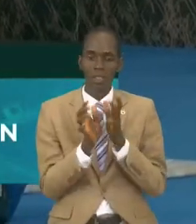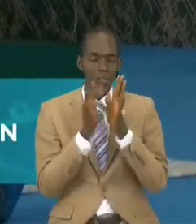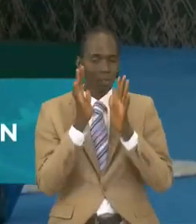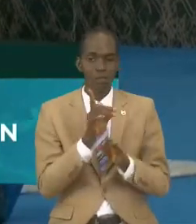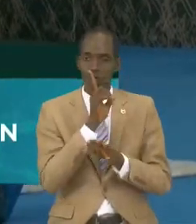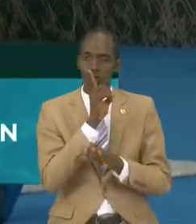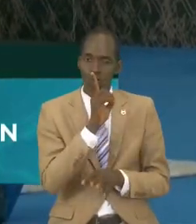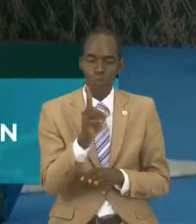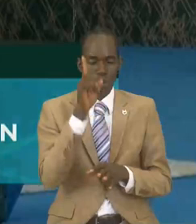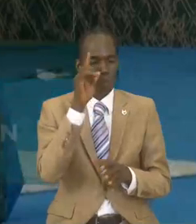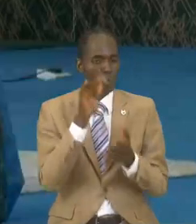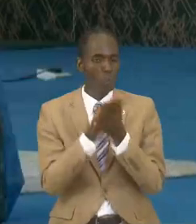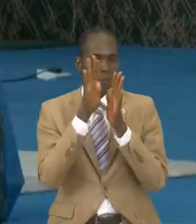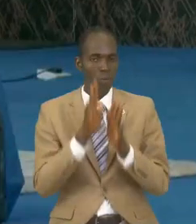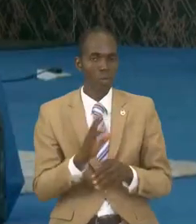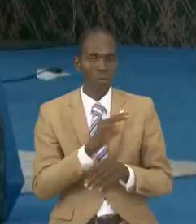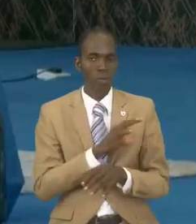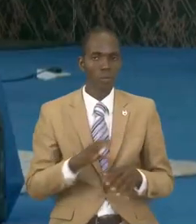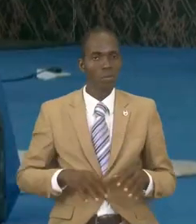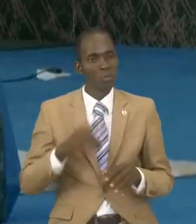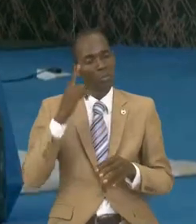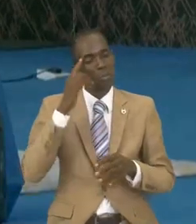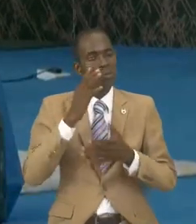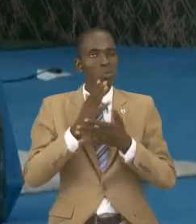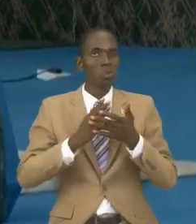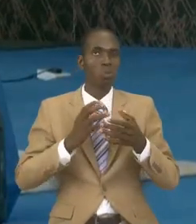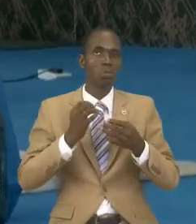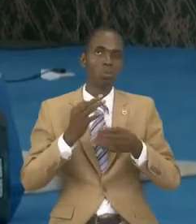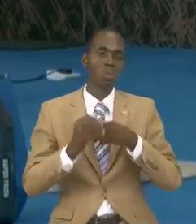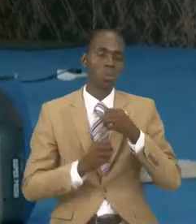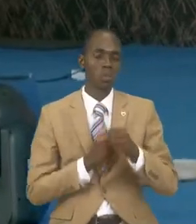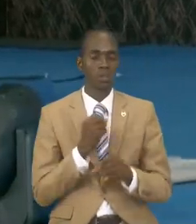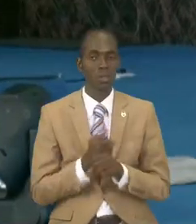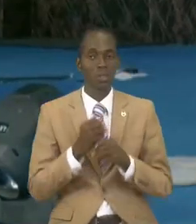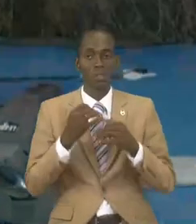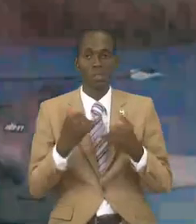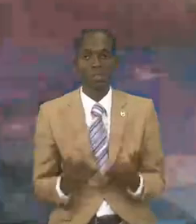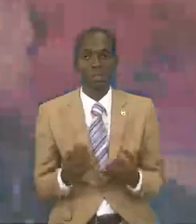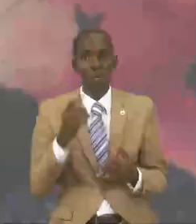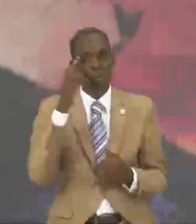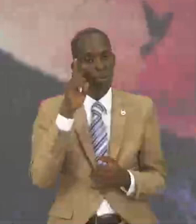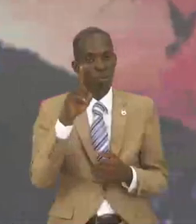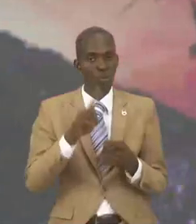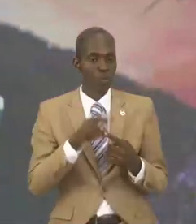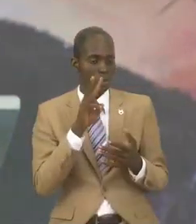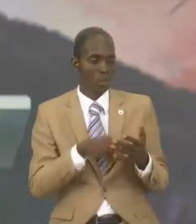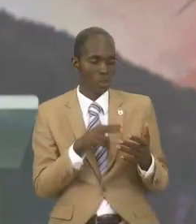chrétien, tu es un véritable croyant. Il y a de cela des années. Pour lire la